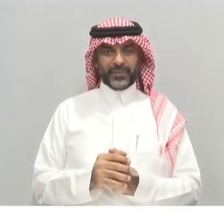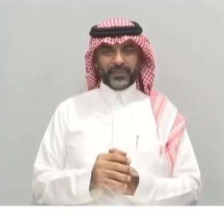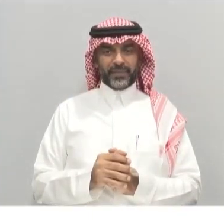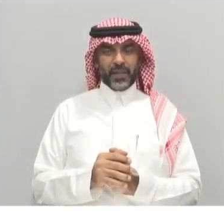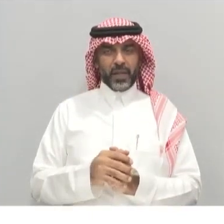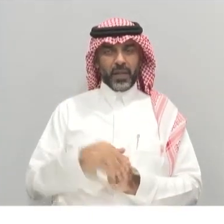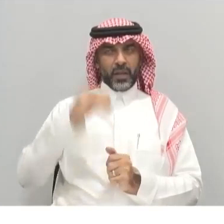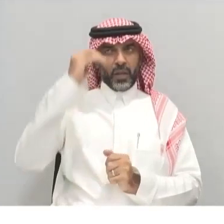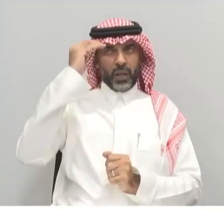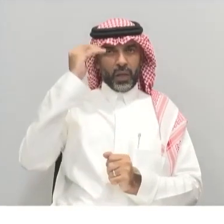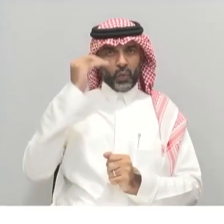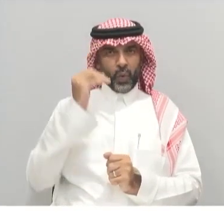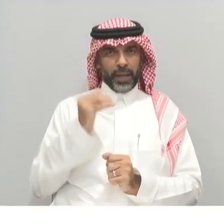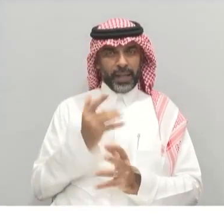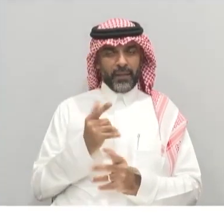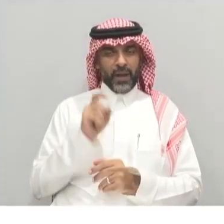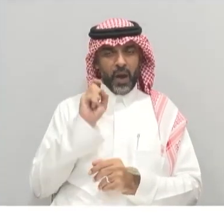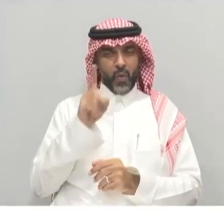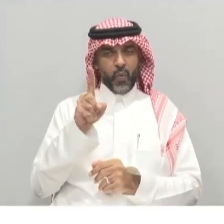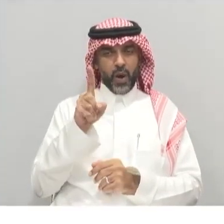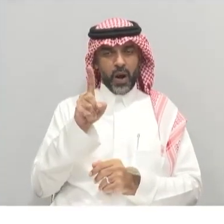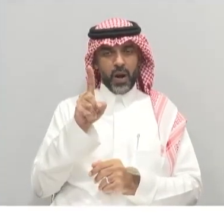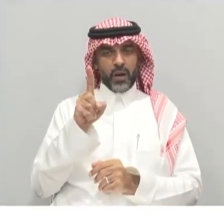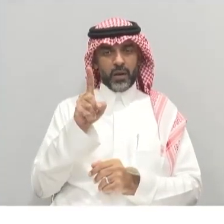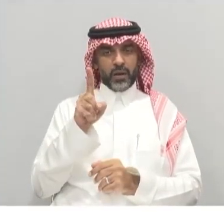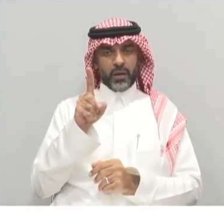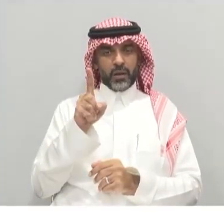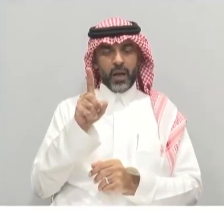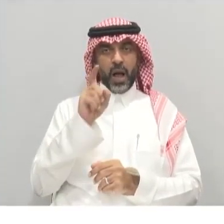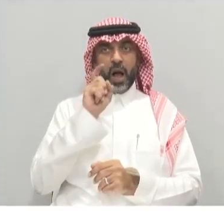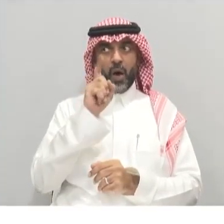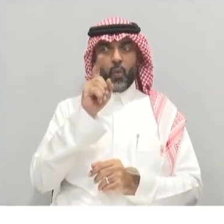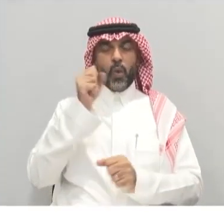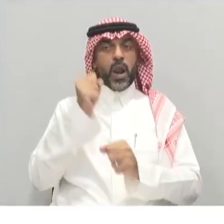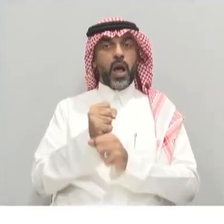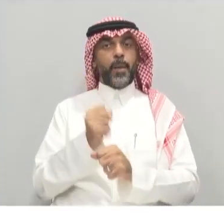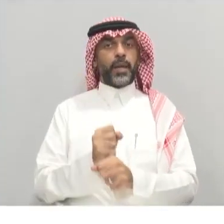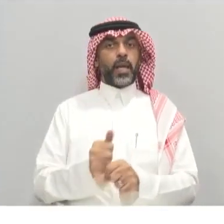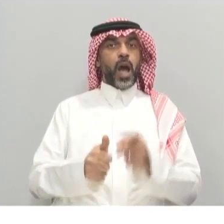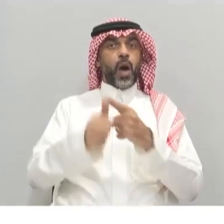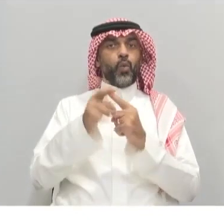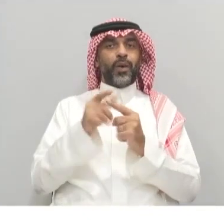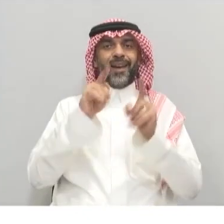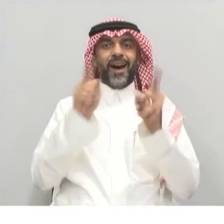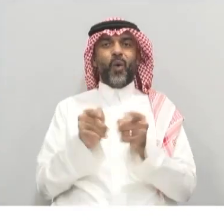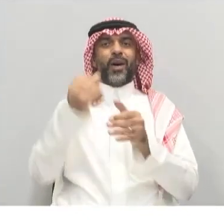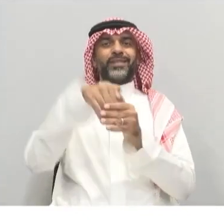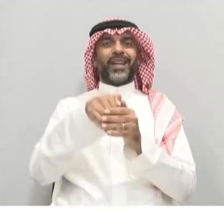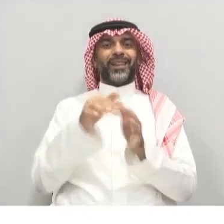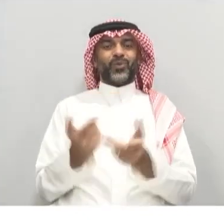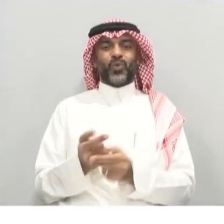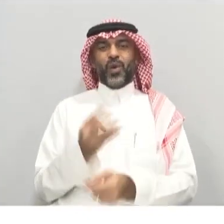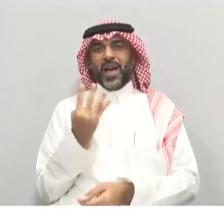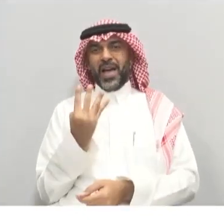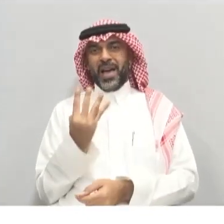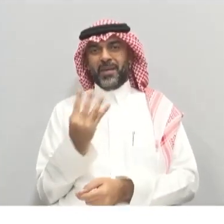خطوات حساب الصيغه كانت اولا تحتاج الى اجراء العمليه الحسابيه داخل الاقواس وكانت